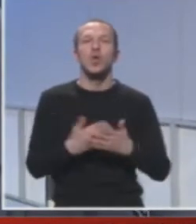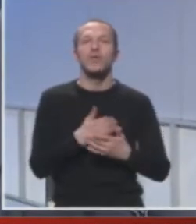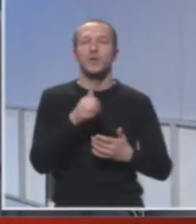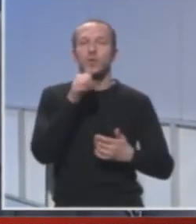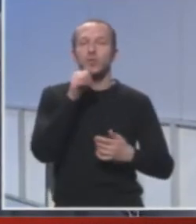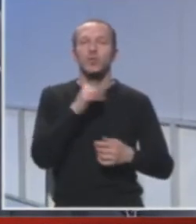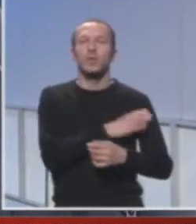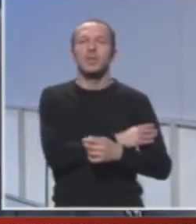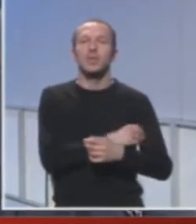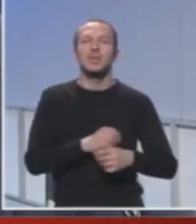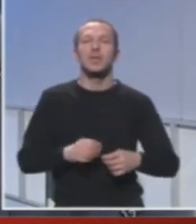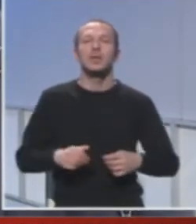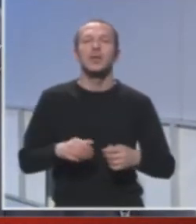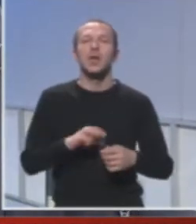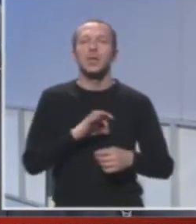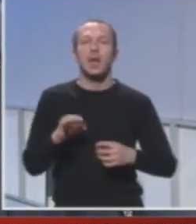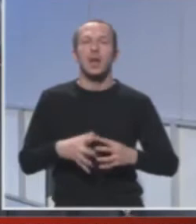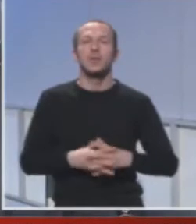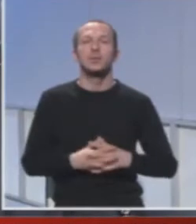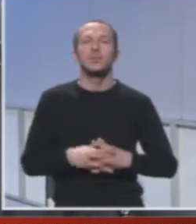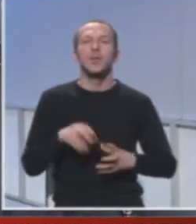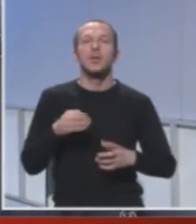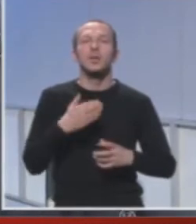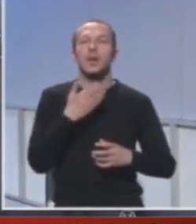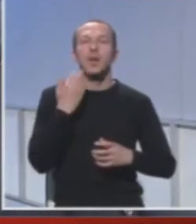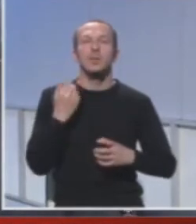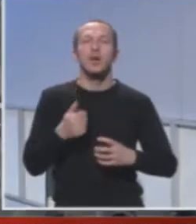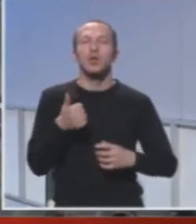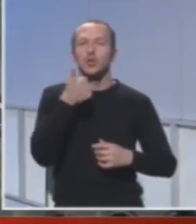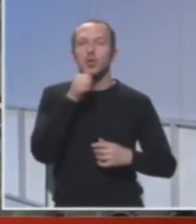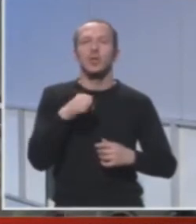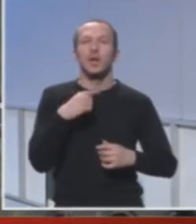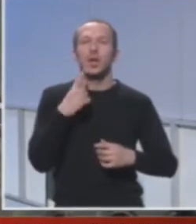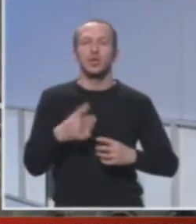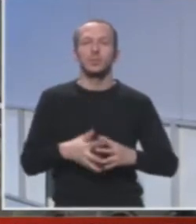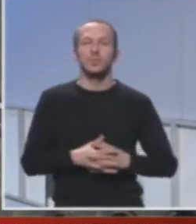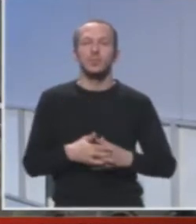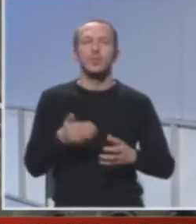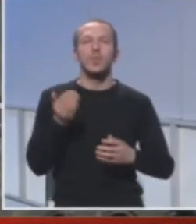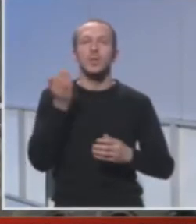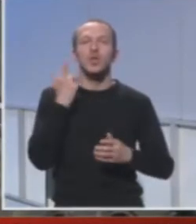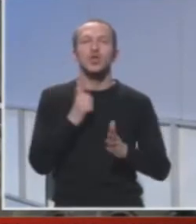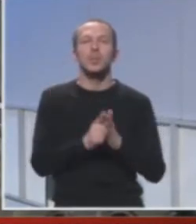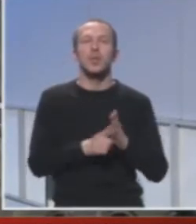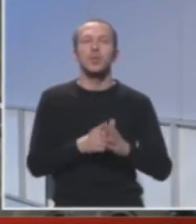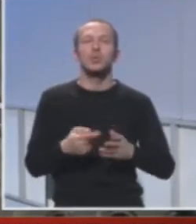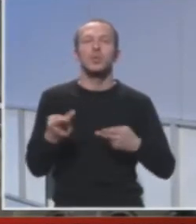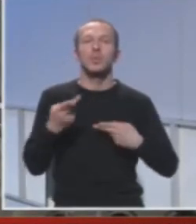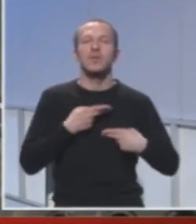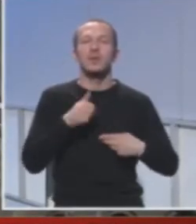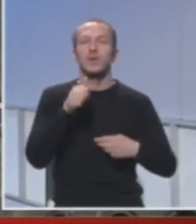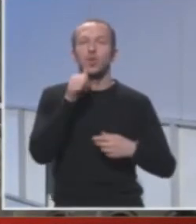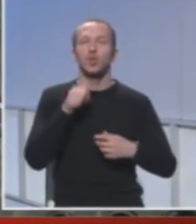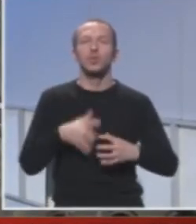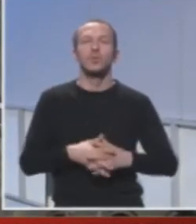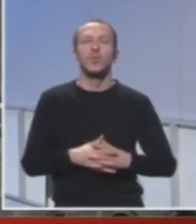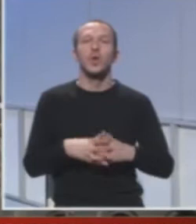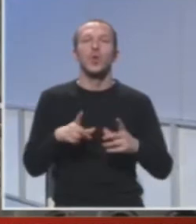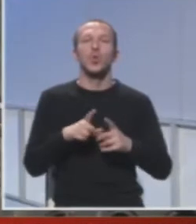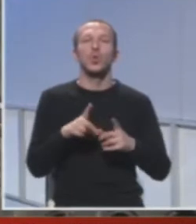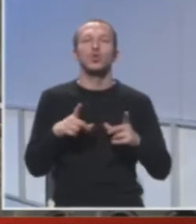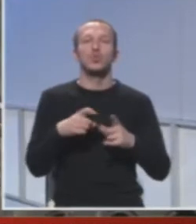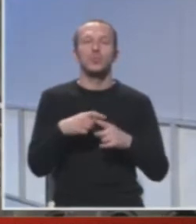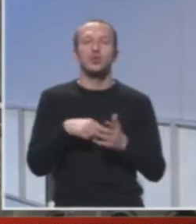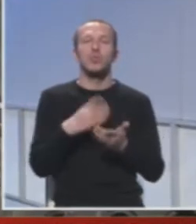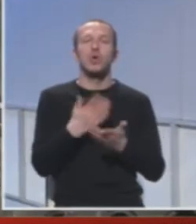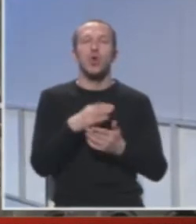vodovod, pritisak je idealan da nemam šta da kažem. U prijašnjem periodu snabdijevanje vodom u Čirkin polju je bilo